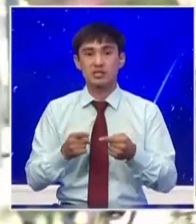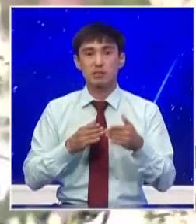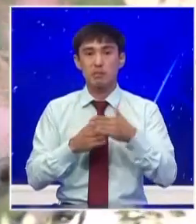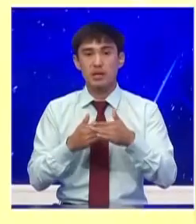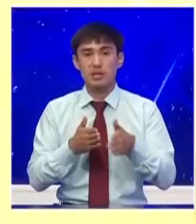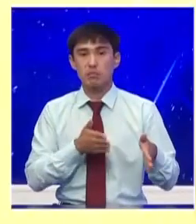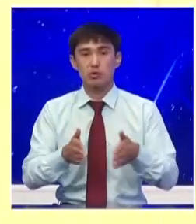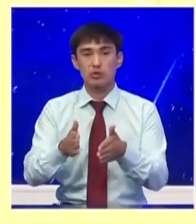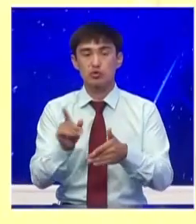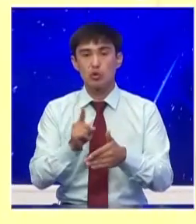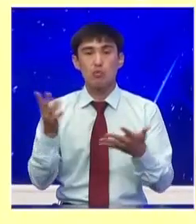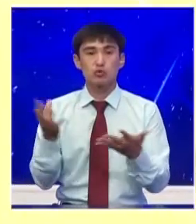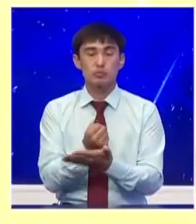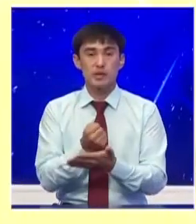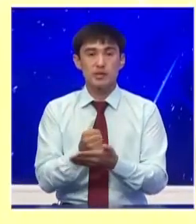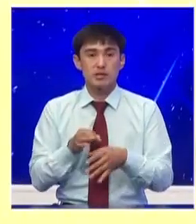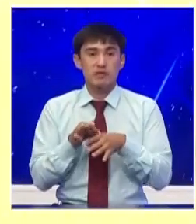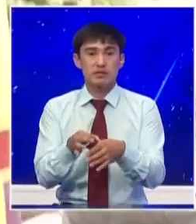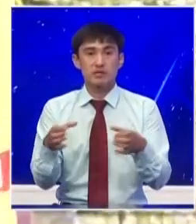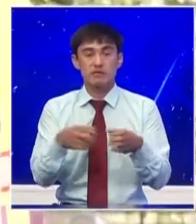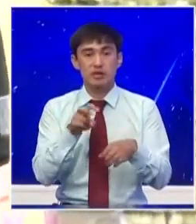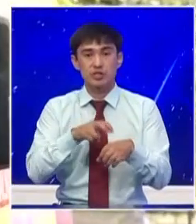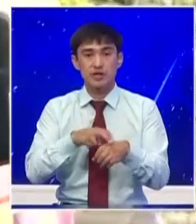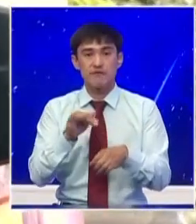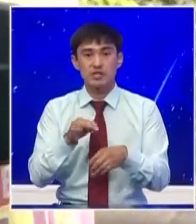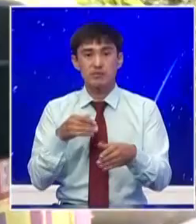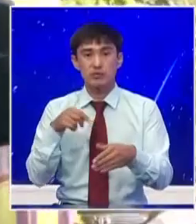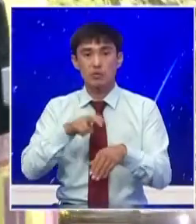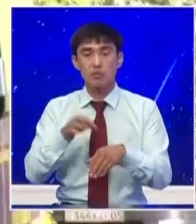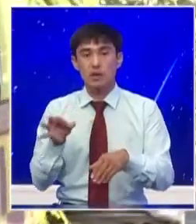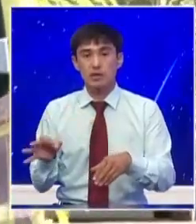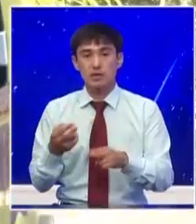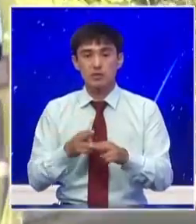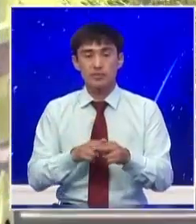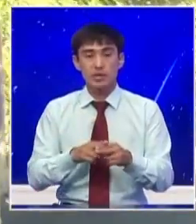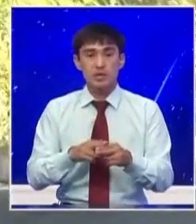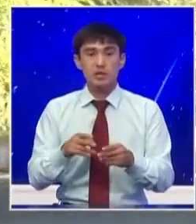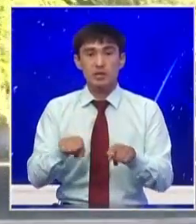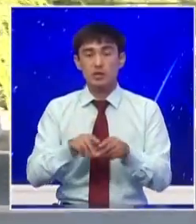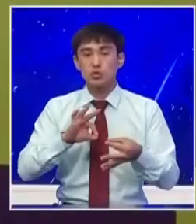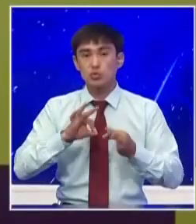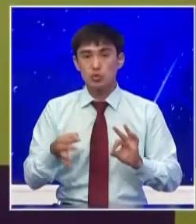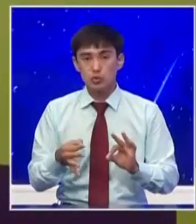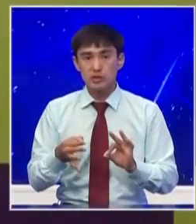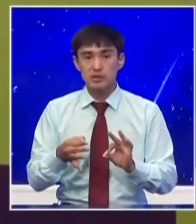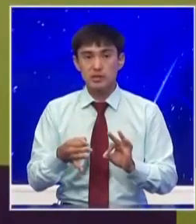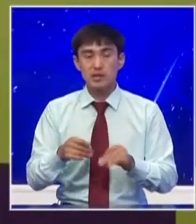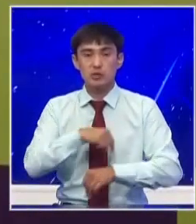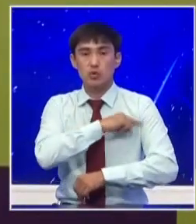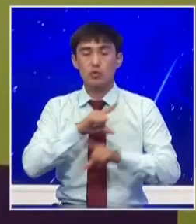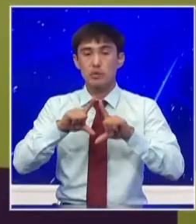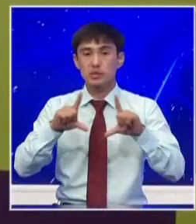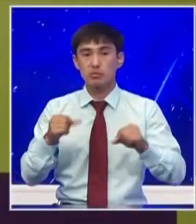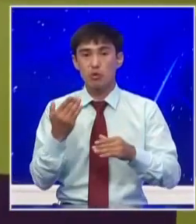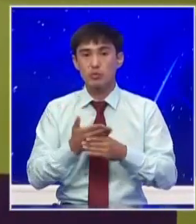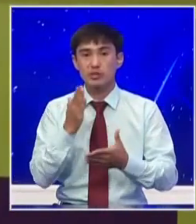преграды на пути, чтобы успеть довести бригаду врачей и фельдшеров к пациенту. Несмотря на существующие трудности, на станции скорой